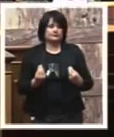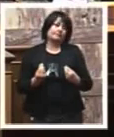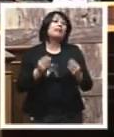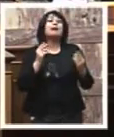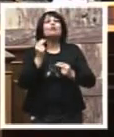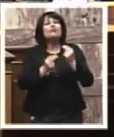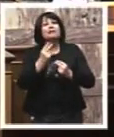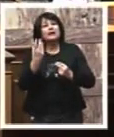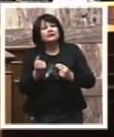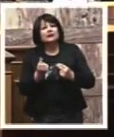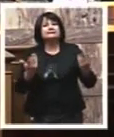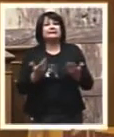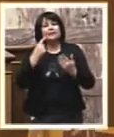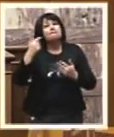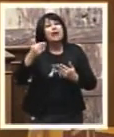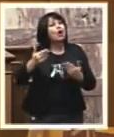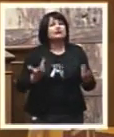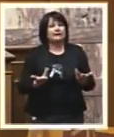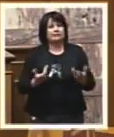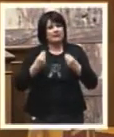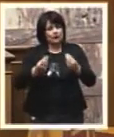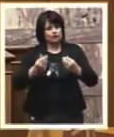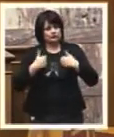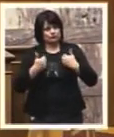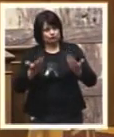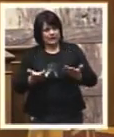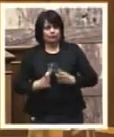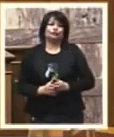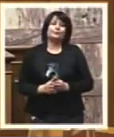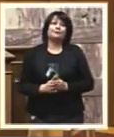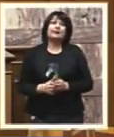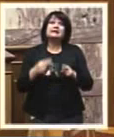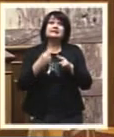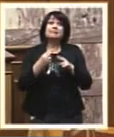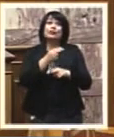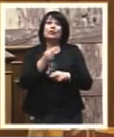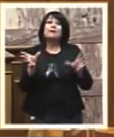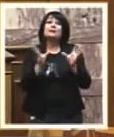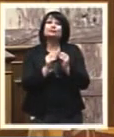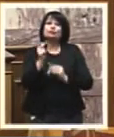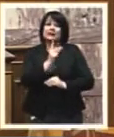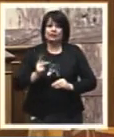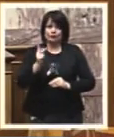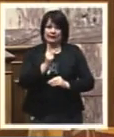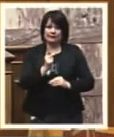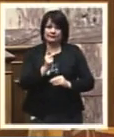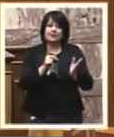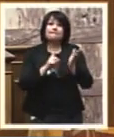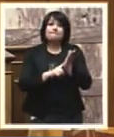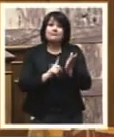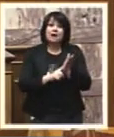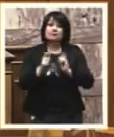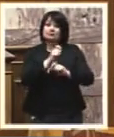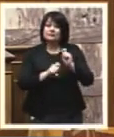αντιμετωπίζει και την προοπτική της. Είναι πράγματι από τα σημαντικότερα ζητήματα της κοινωνίας. Για να μείνει ζωντανή,